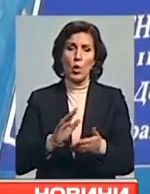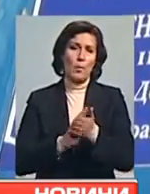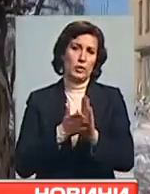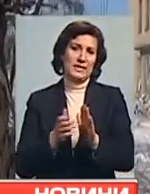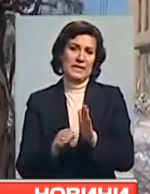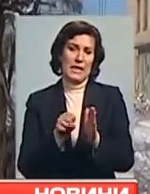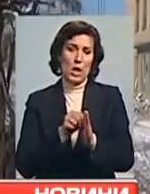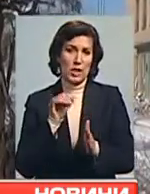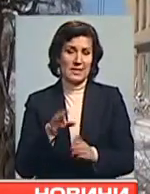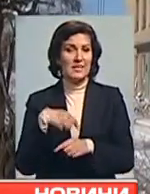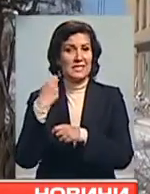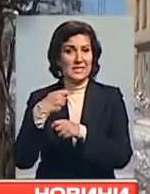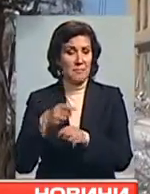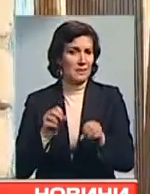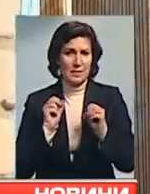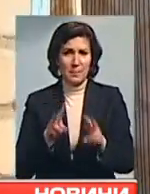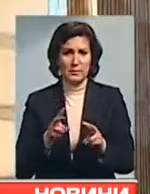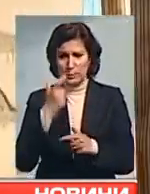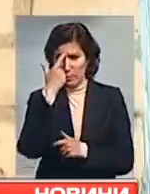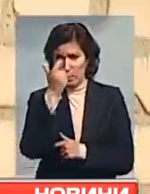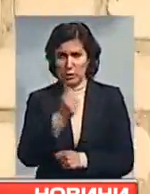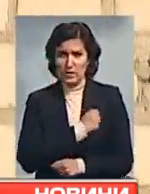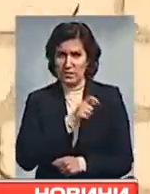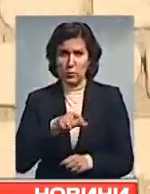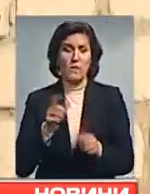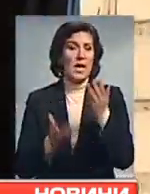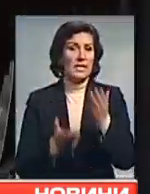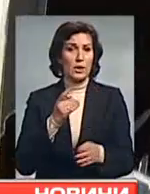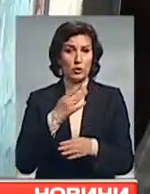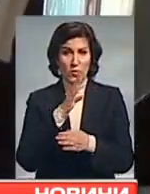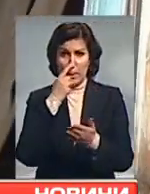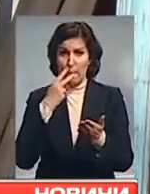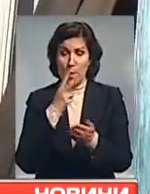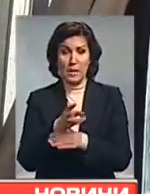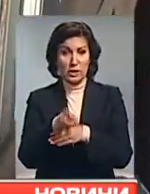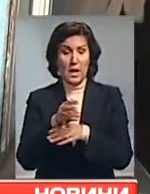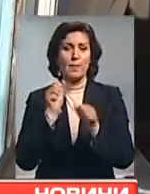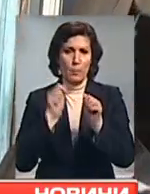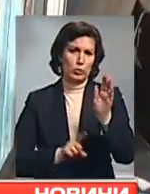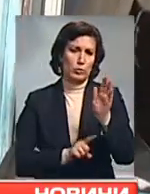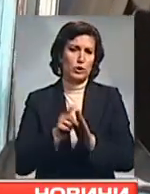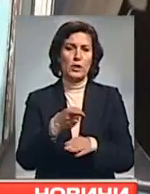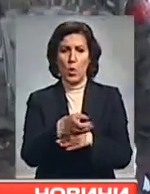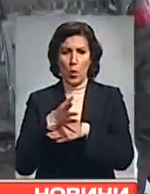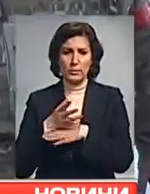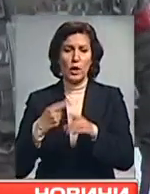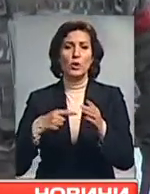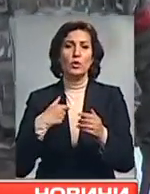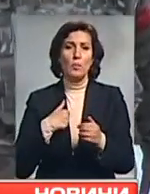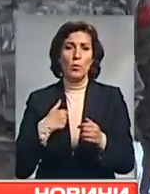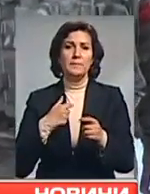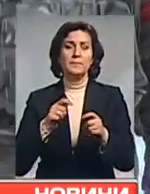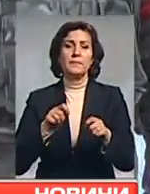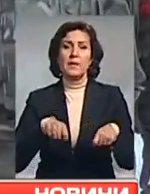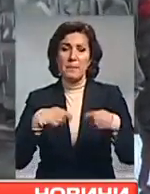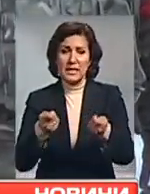позиції терористів. Знімати тут небезпечно, попереджають військові. Кажуть, якщо вороги побачать камеру, можуть почати обстріл. Тому, як